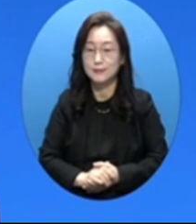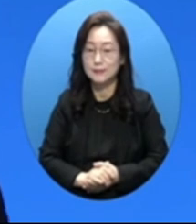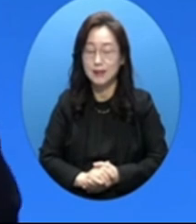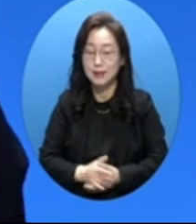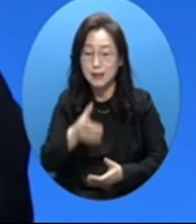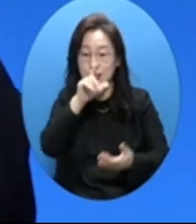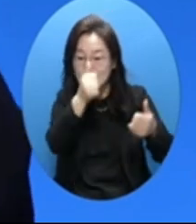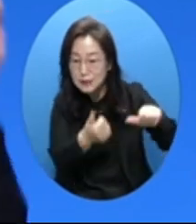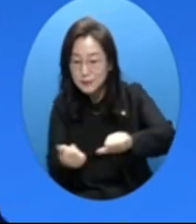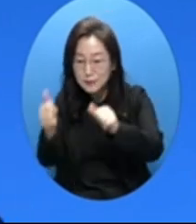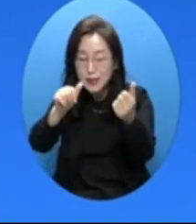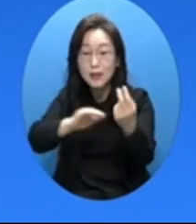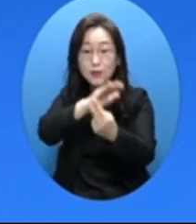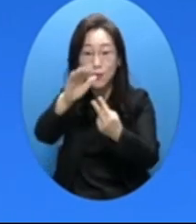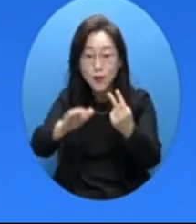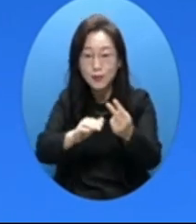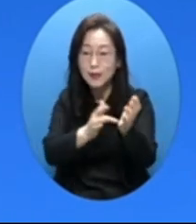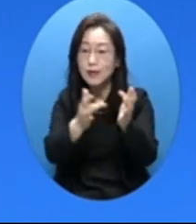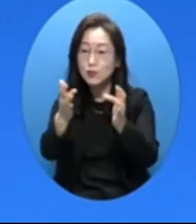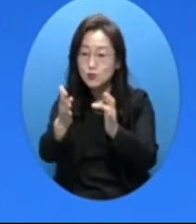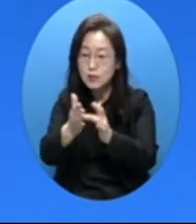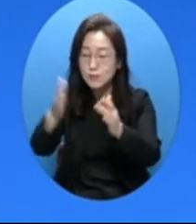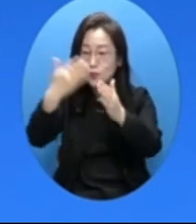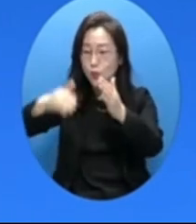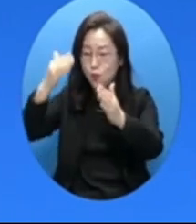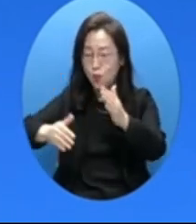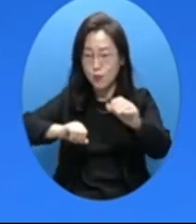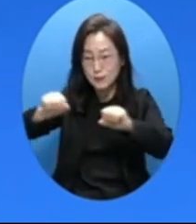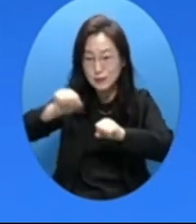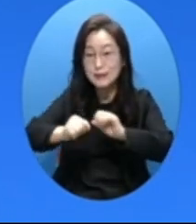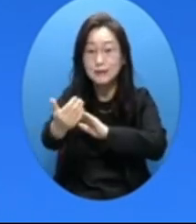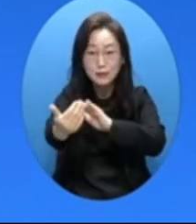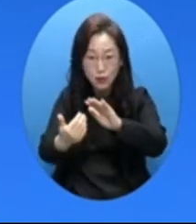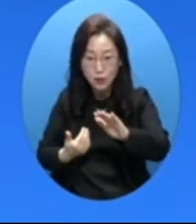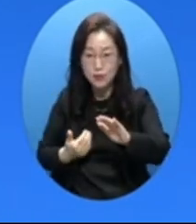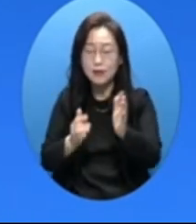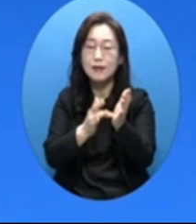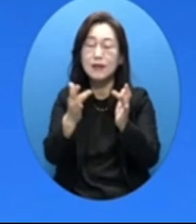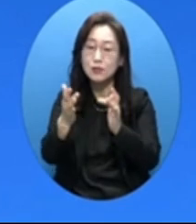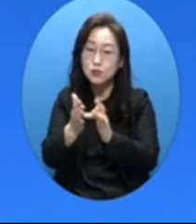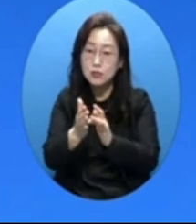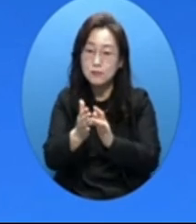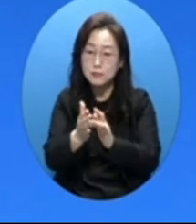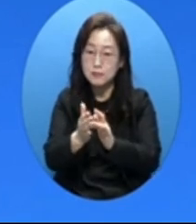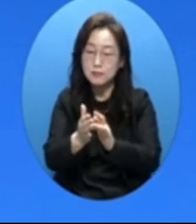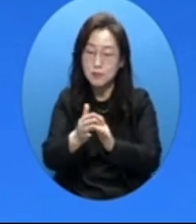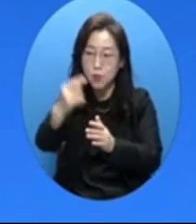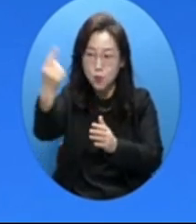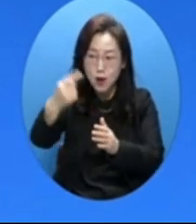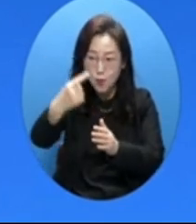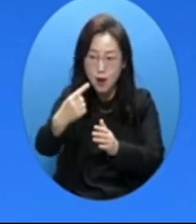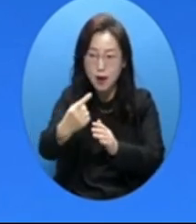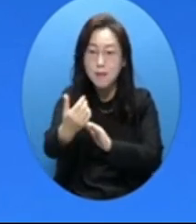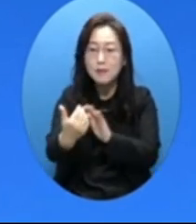침례 요한은 예수님의 공생에 예수 모시기를 예비한 사람입니다